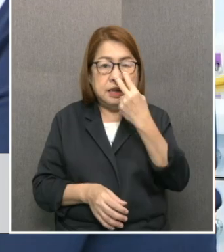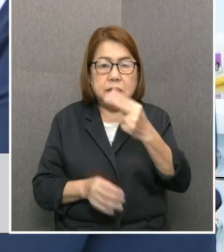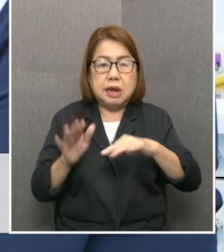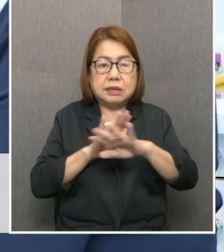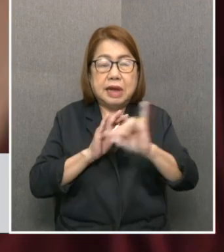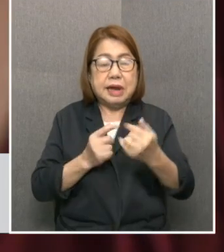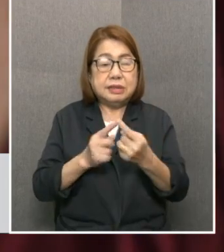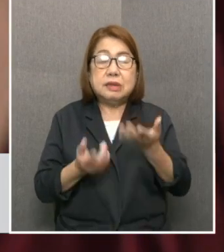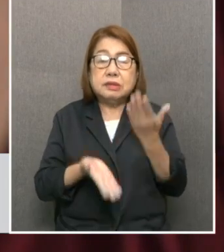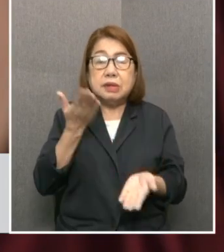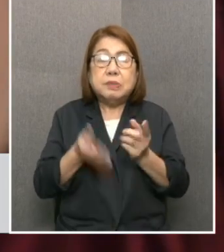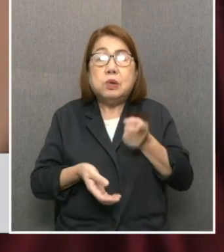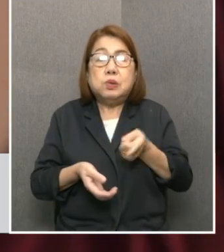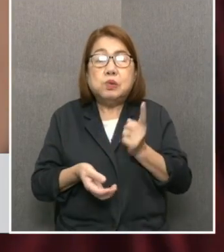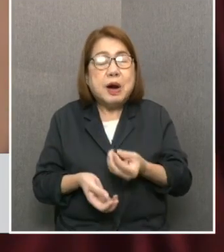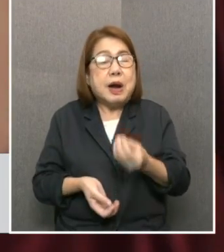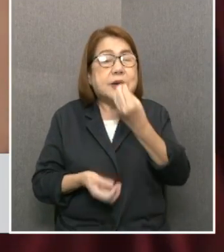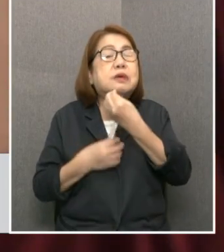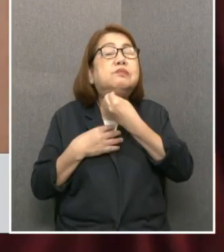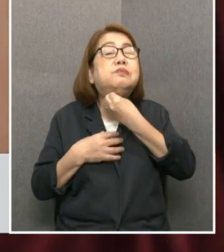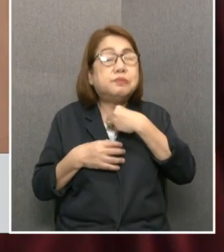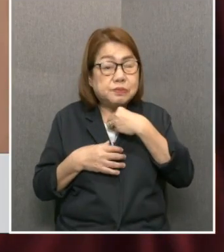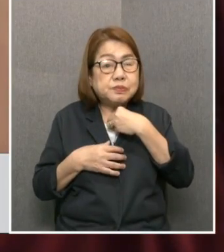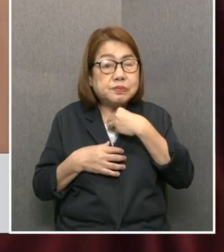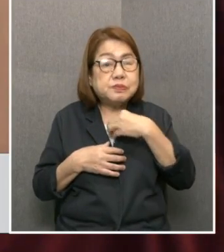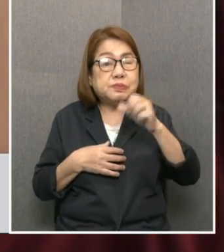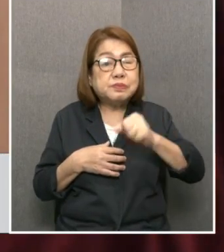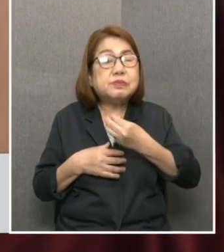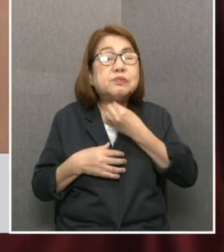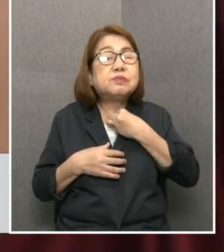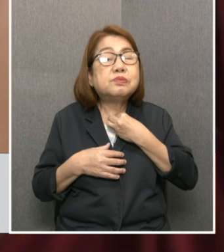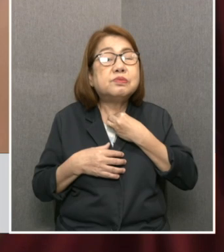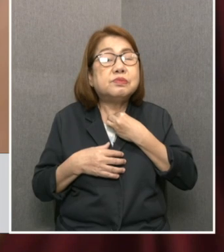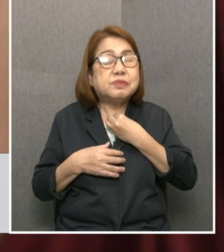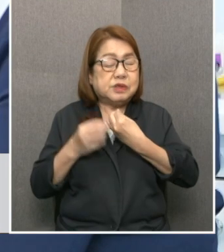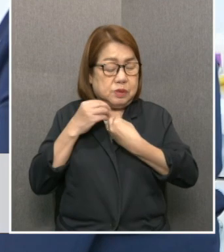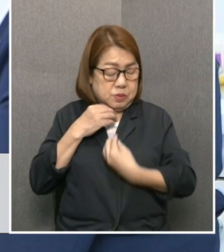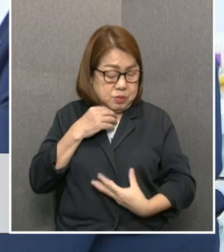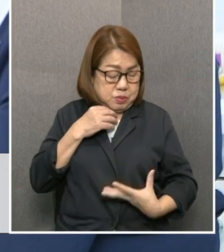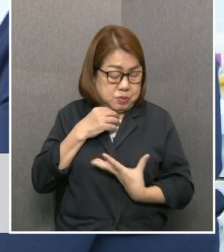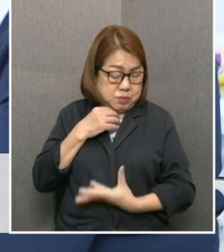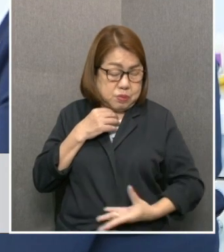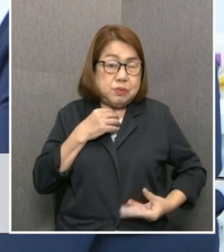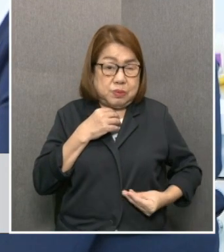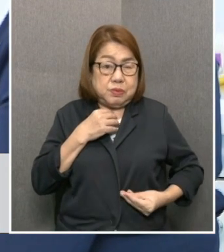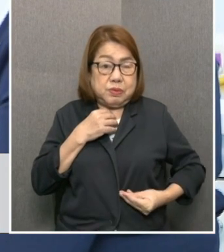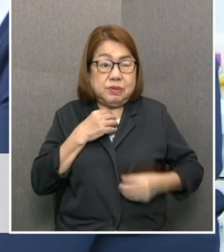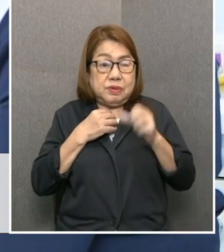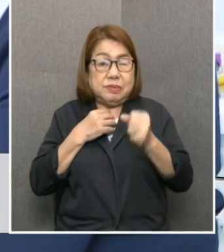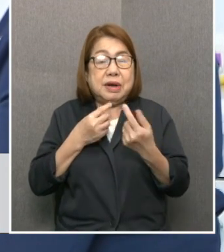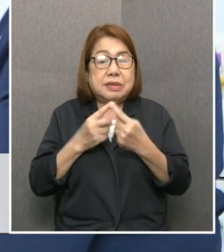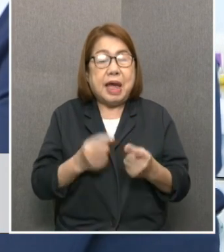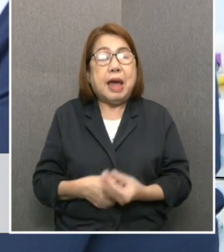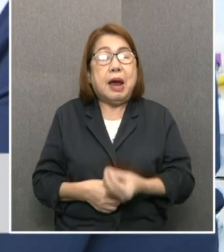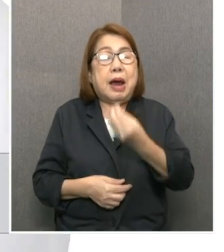เข้าไปเนี่ยครับอาหารจะถูกกลืนเพื่อส่งต่อไปยังหลอดอาหารแล้วก็กระเพาะอาหารนะครับระหว่างการกลืนตัวฝาปิดกล่อง